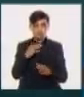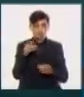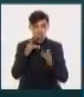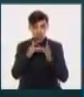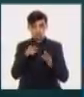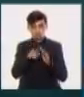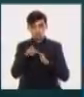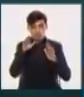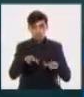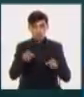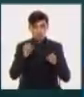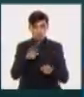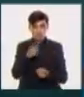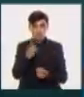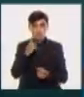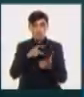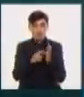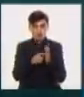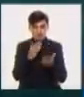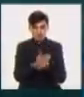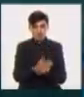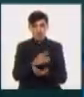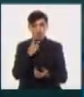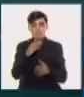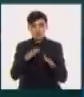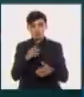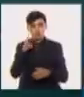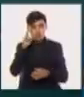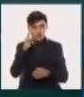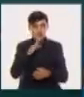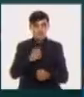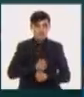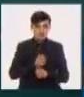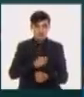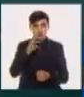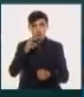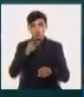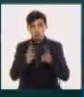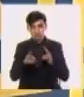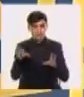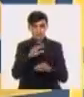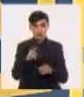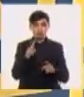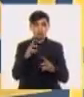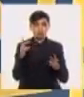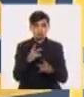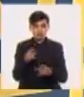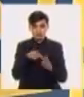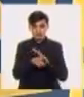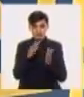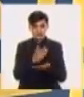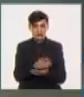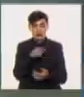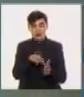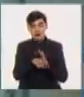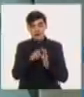полностью. Там есть одноместные номера, двухместные номера, есть ванна, туалеты, есть кухня. То есть там есть все, что нужно для госпиталя. Внутри